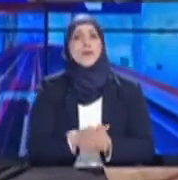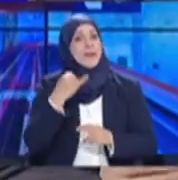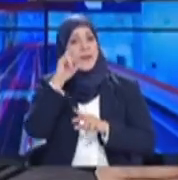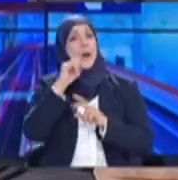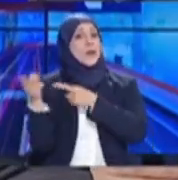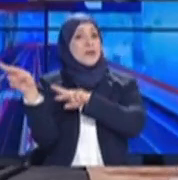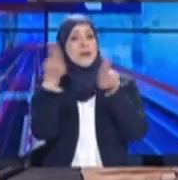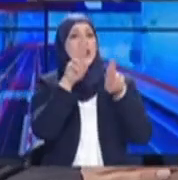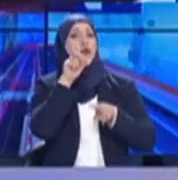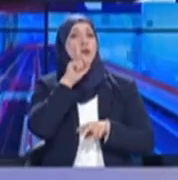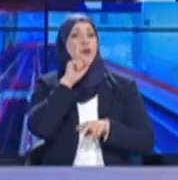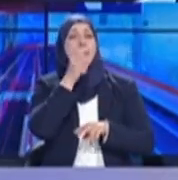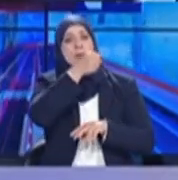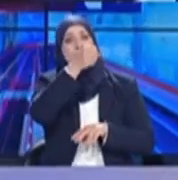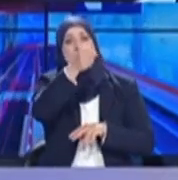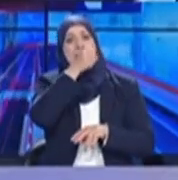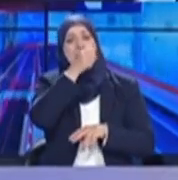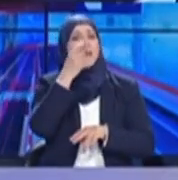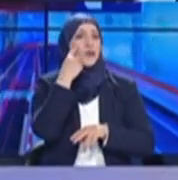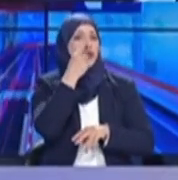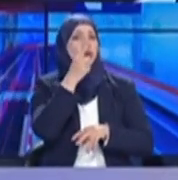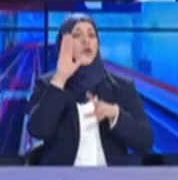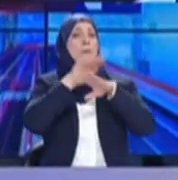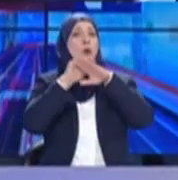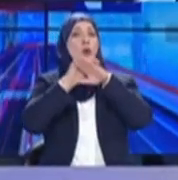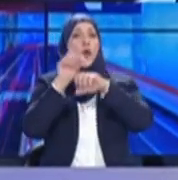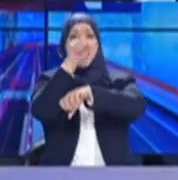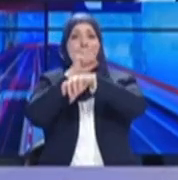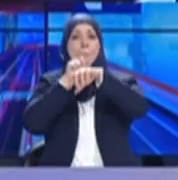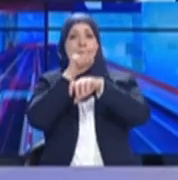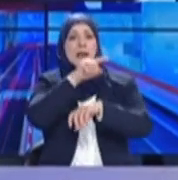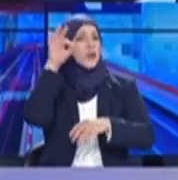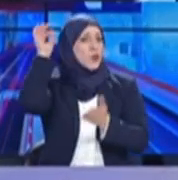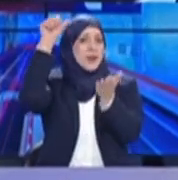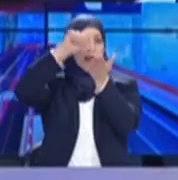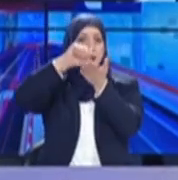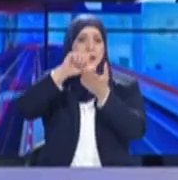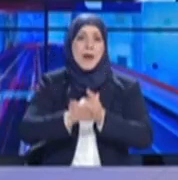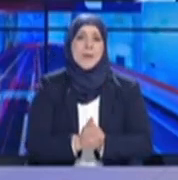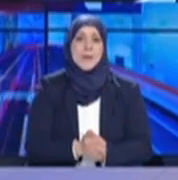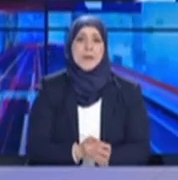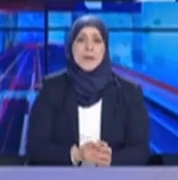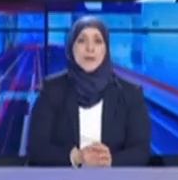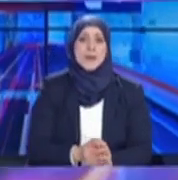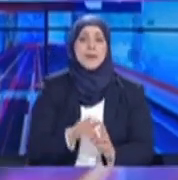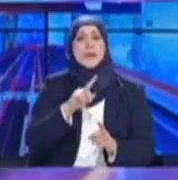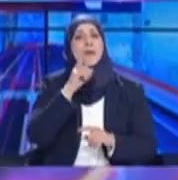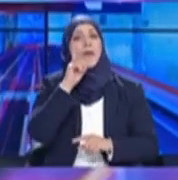بعد شويه البلديه نرجع في الجزء ال احنا مش كلنا